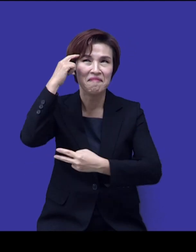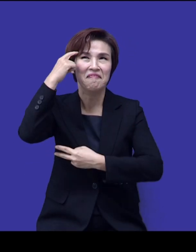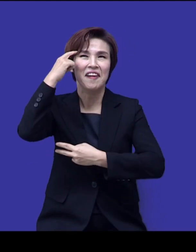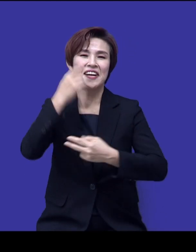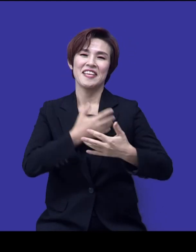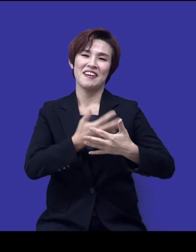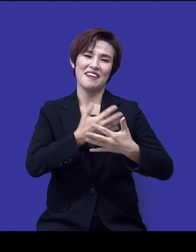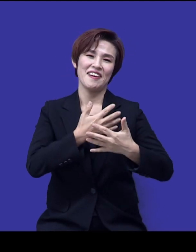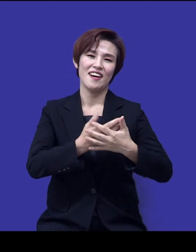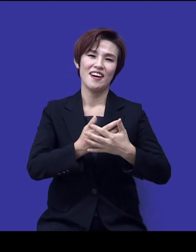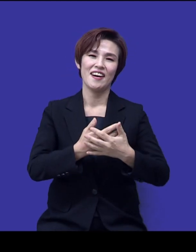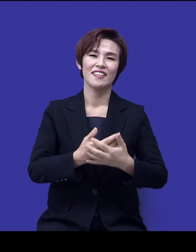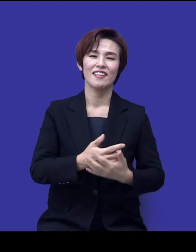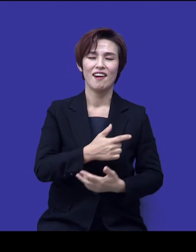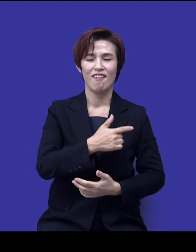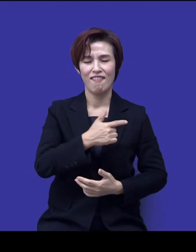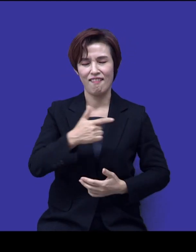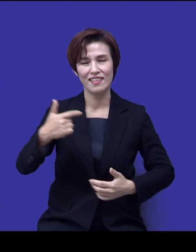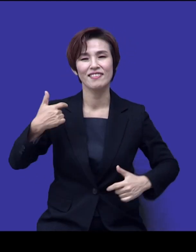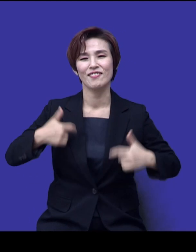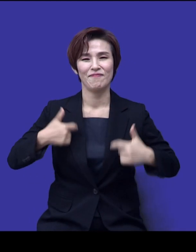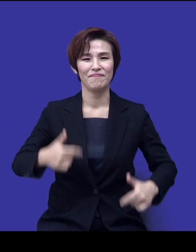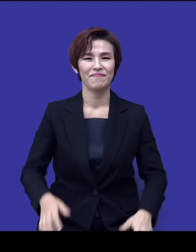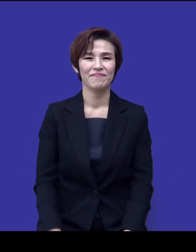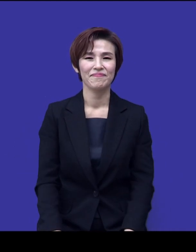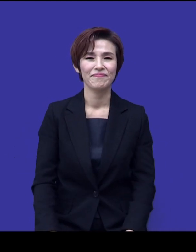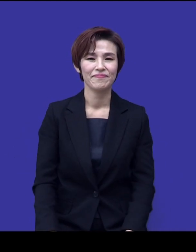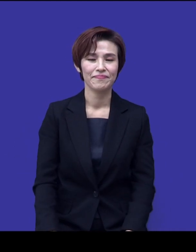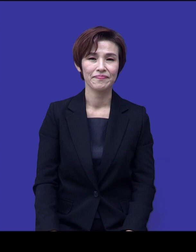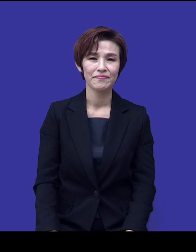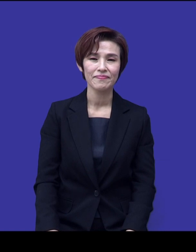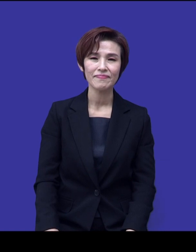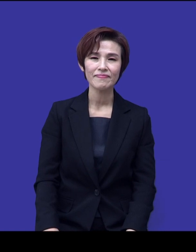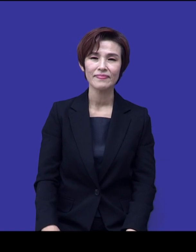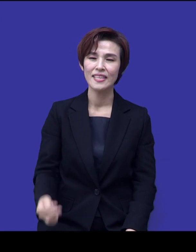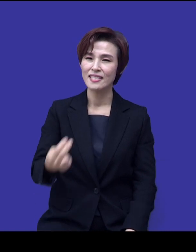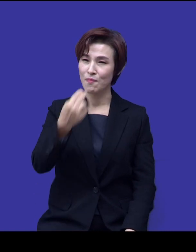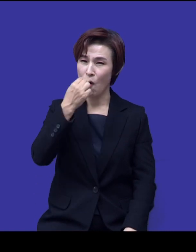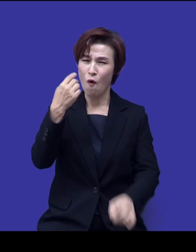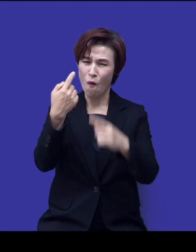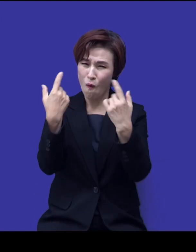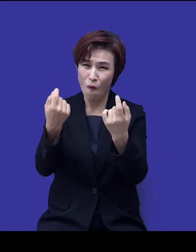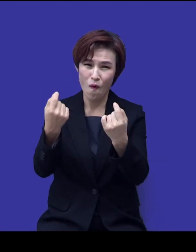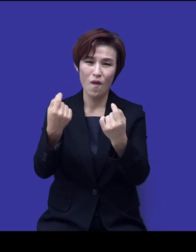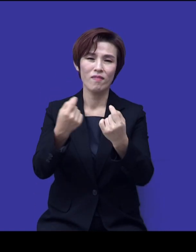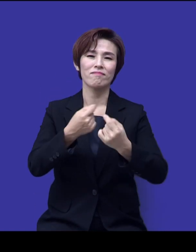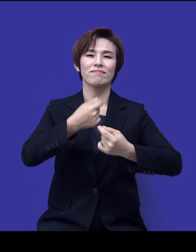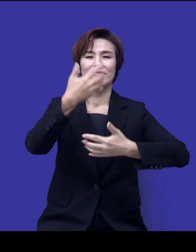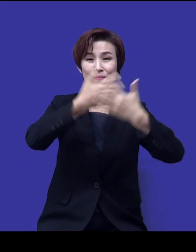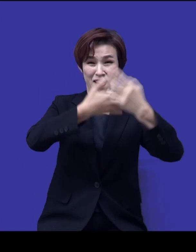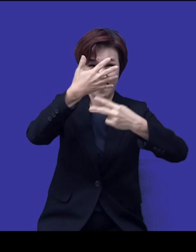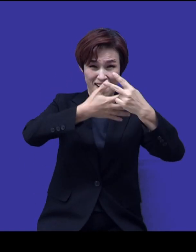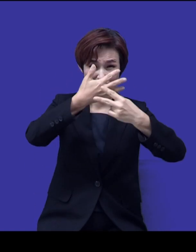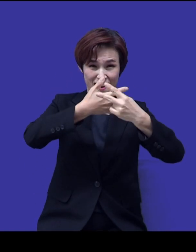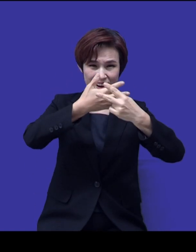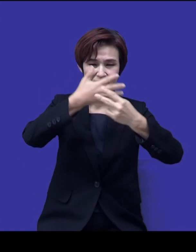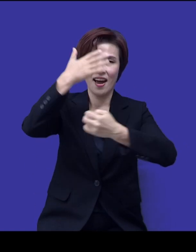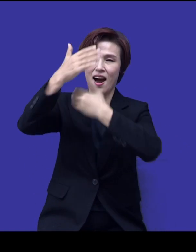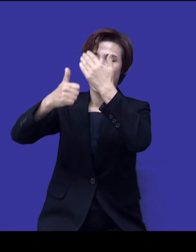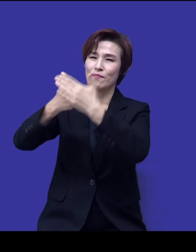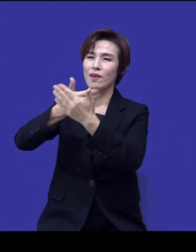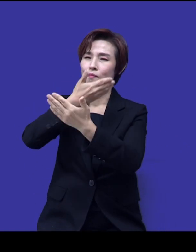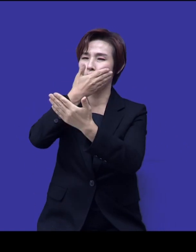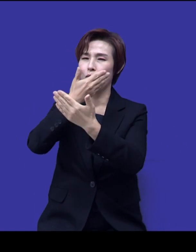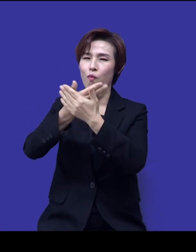더 큰 즐거움이 있을까 싶어요. 네. 나에게 생명과 같은 그 작품 드라마에 이제 하나님이라는 보혈에